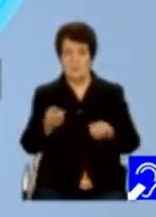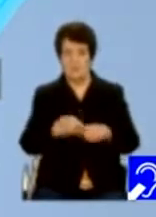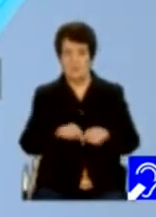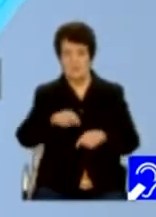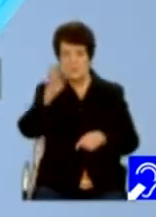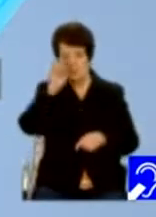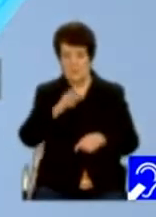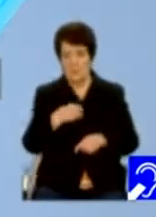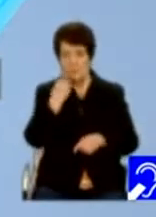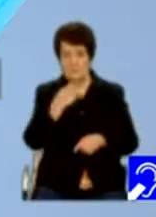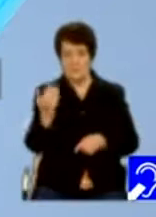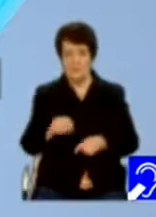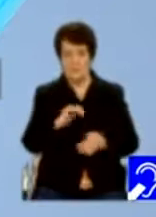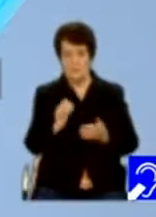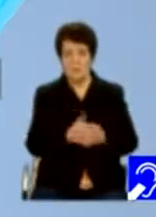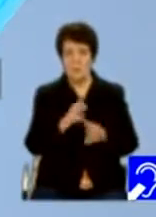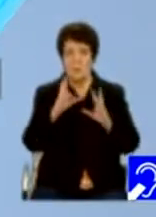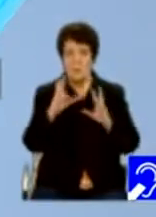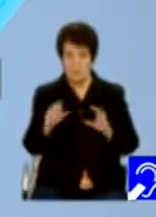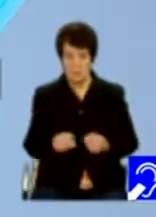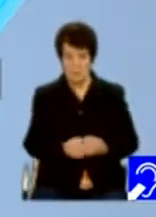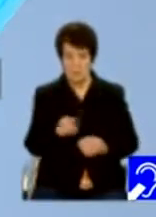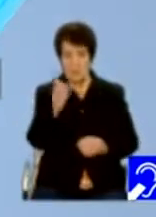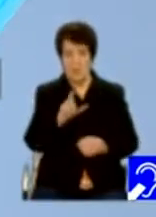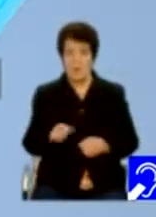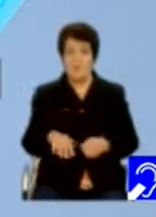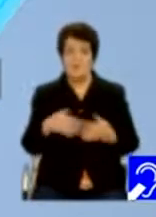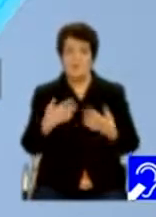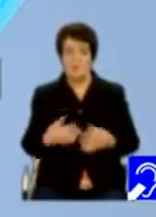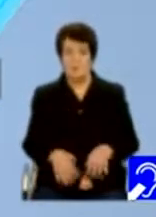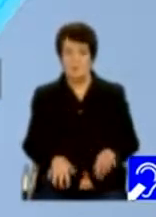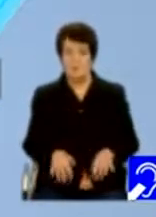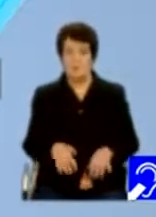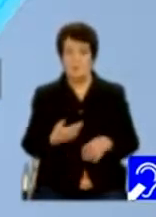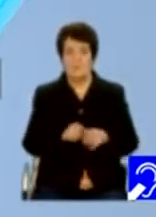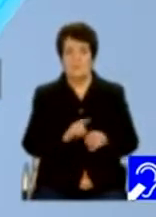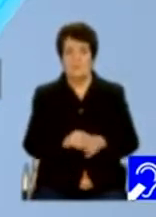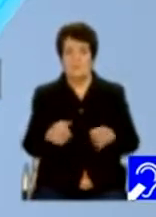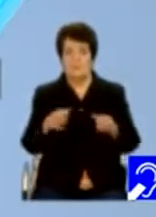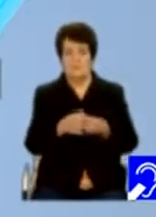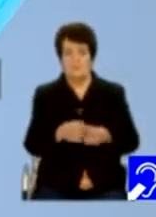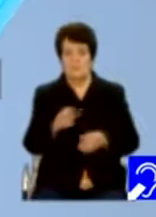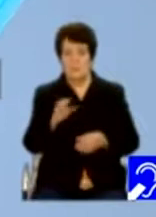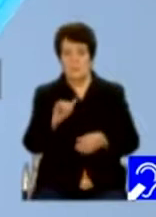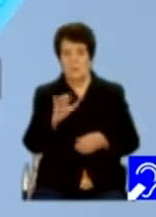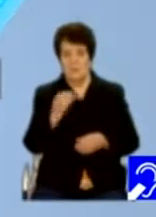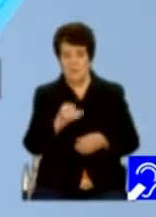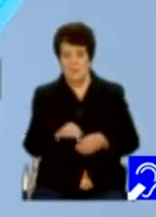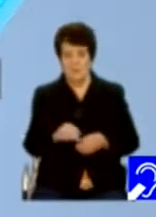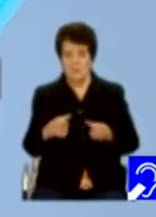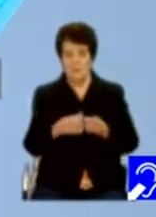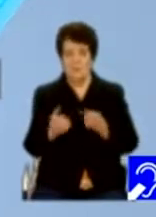țară care vin în fața lor și din nou le promit. Deci oamenii sunt obosiți. Noi, în schimb, echipa blocului Renato Usatăi este o echipă